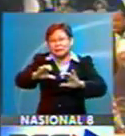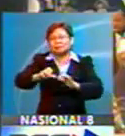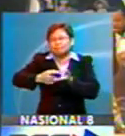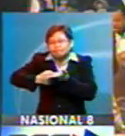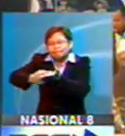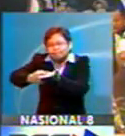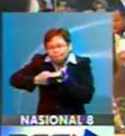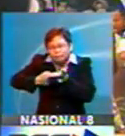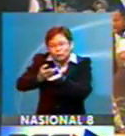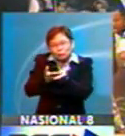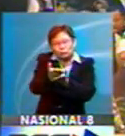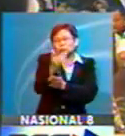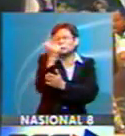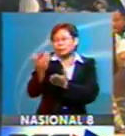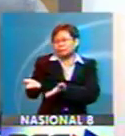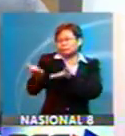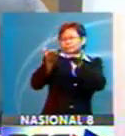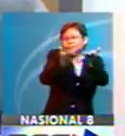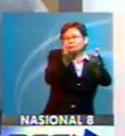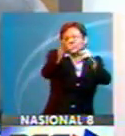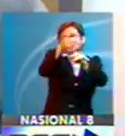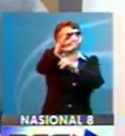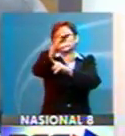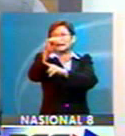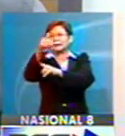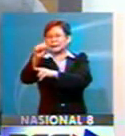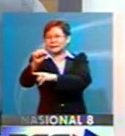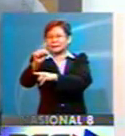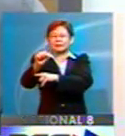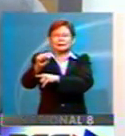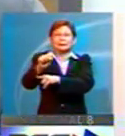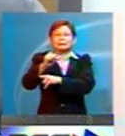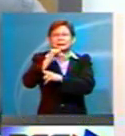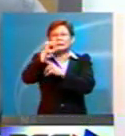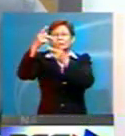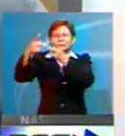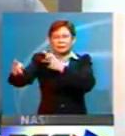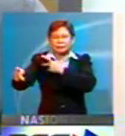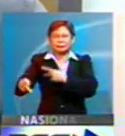diplomasi sekaligus tidak membawa isu itu ke CAS sebagai tidak relevan.